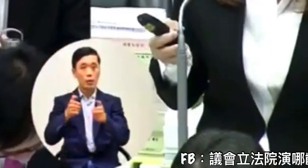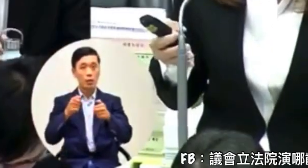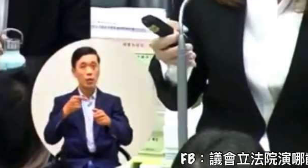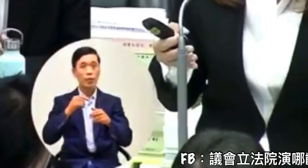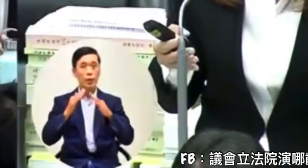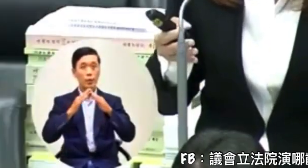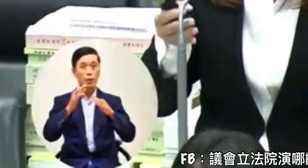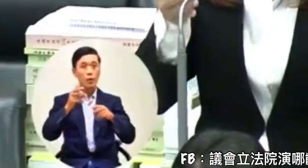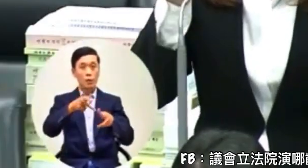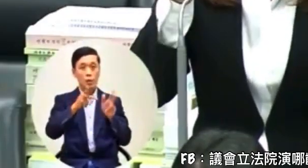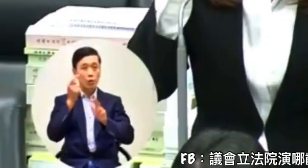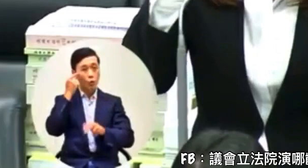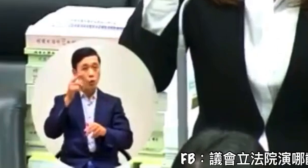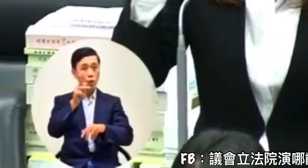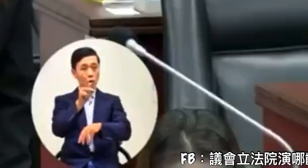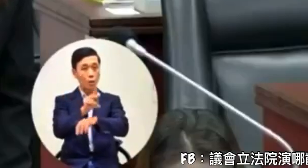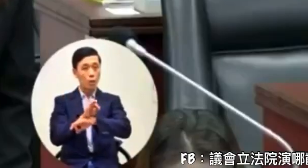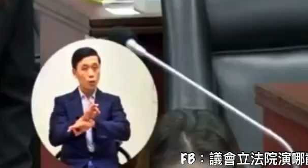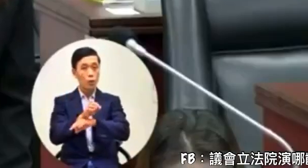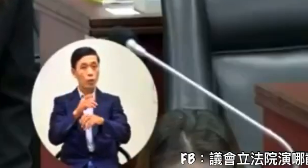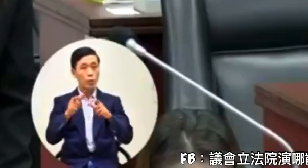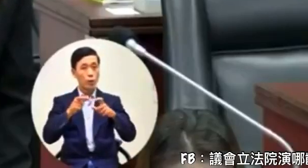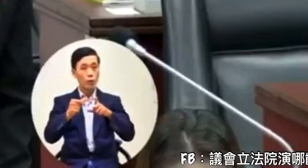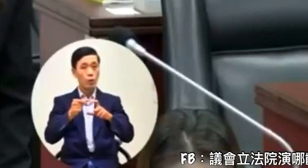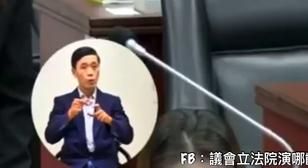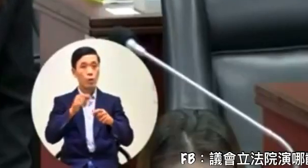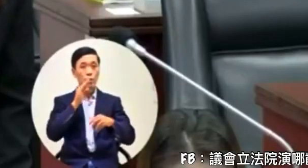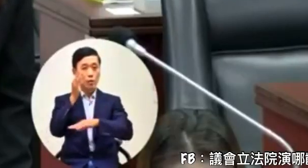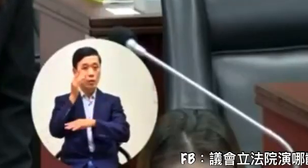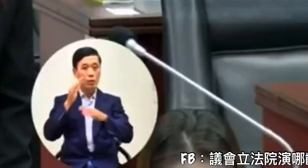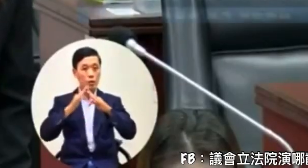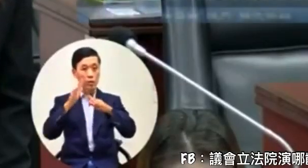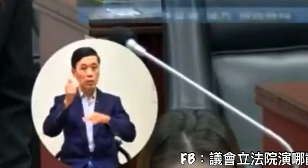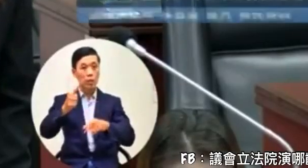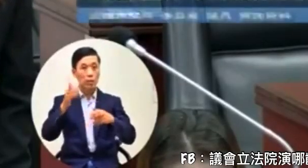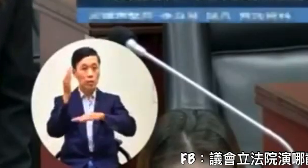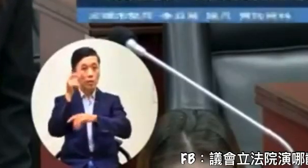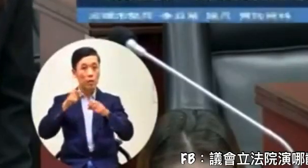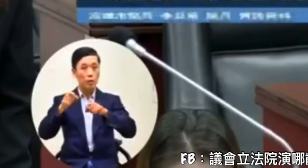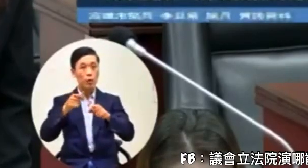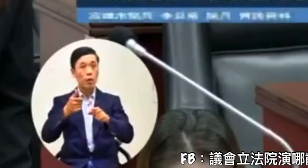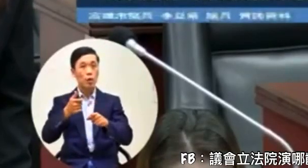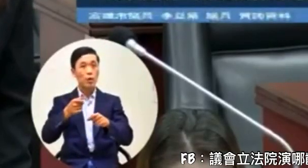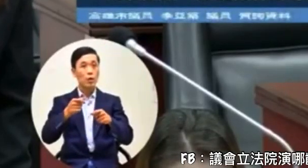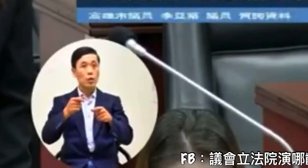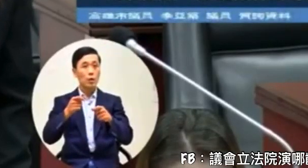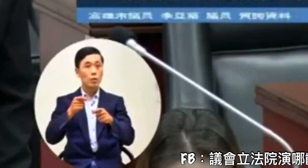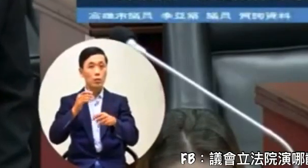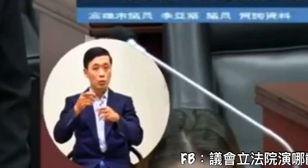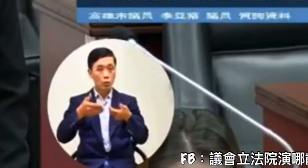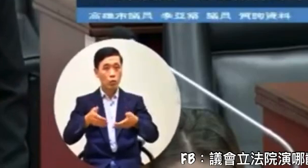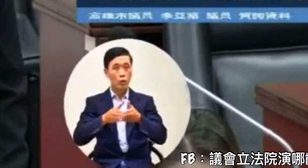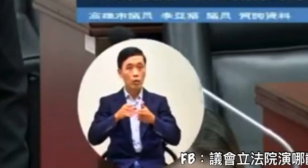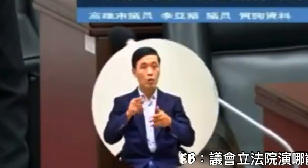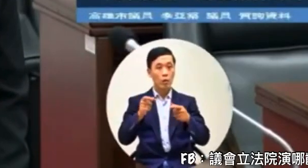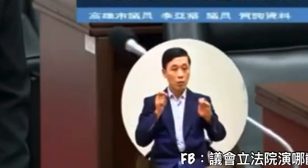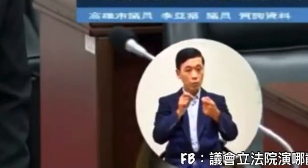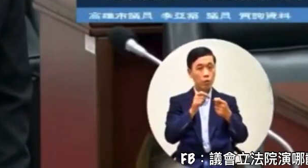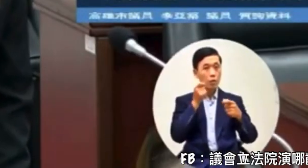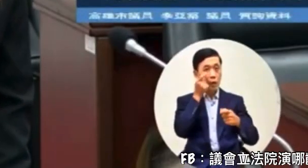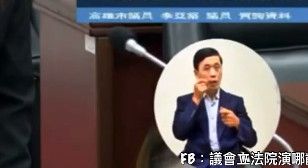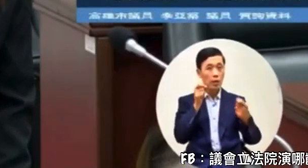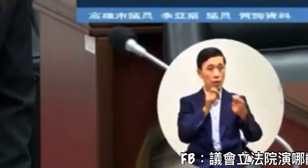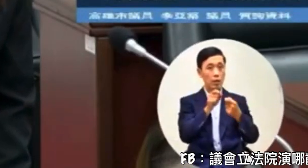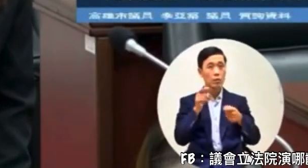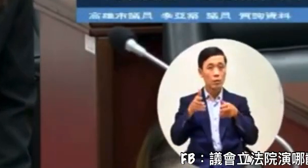陈市长很重要的政策。那其实侨科到台南高铁站其实是比较近的，所以你开通这个道路的话，其实对侨